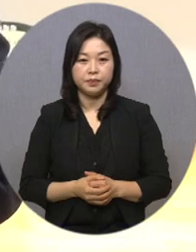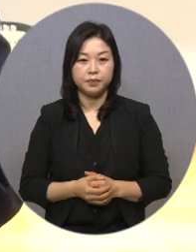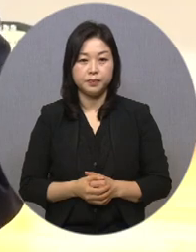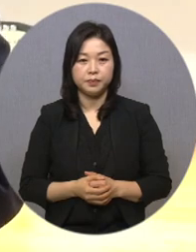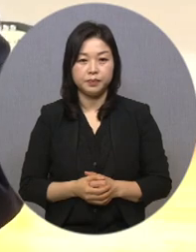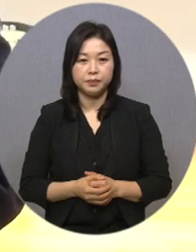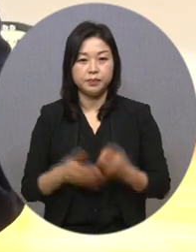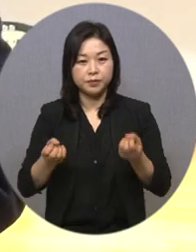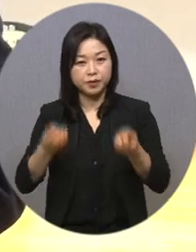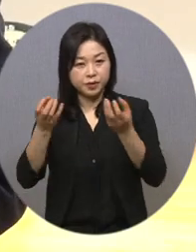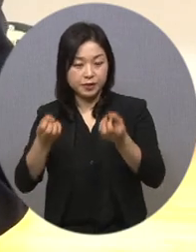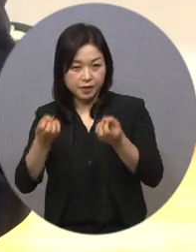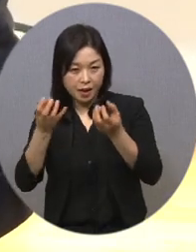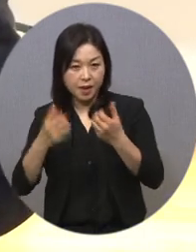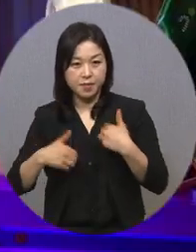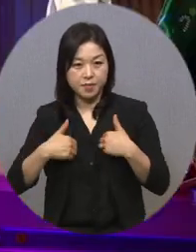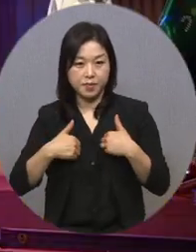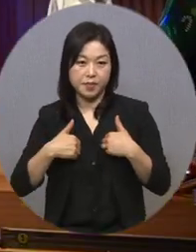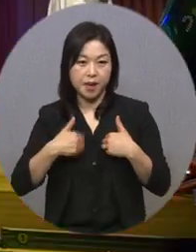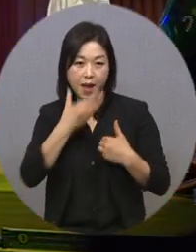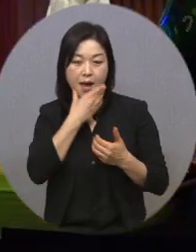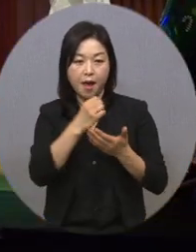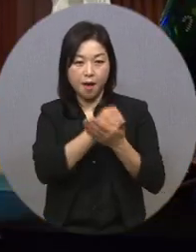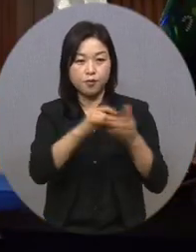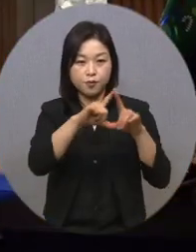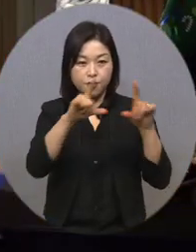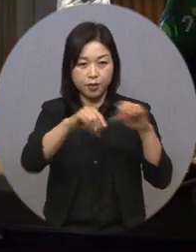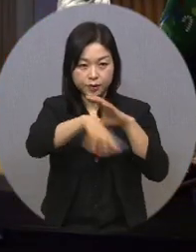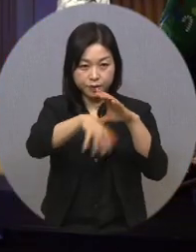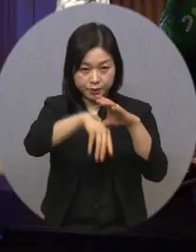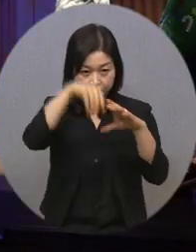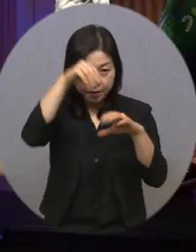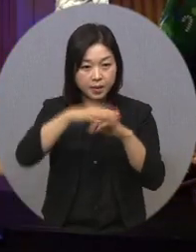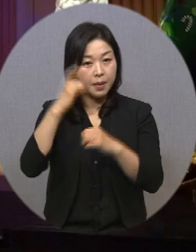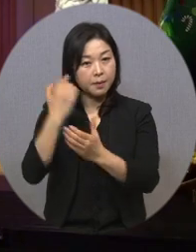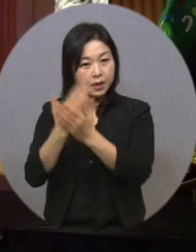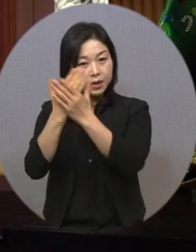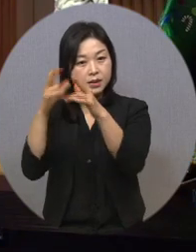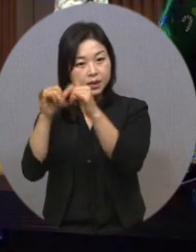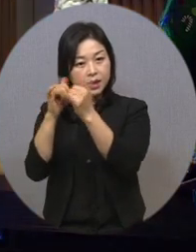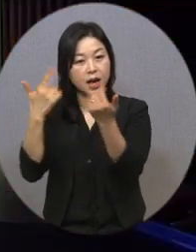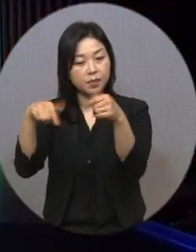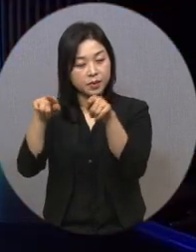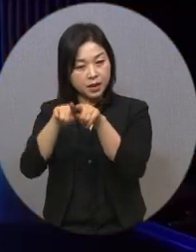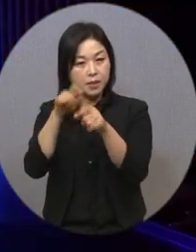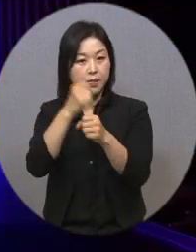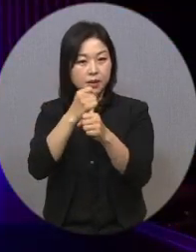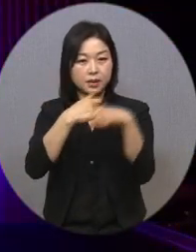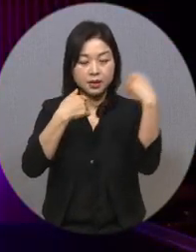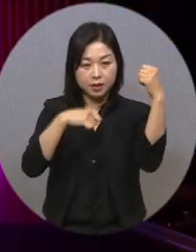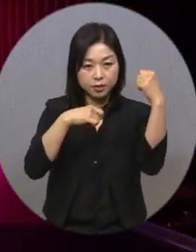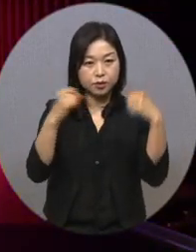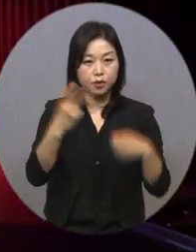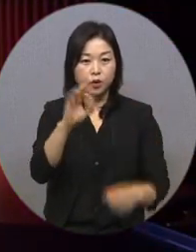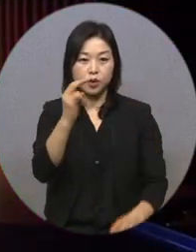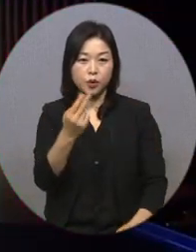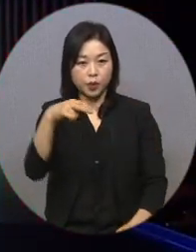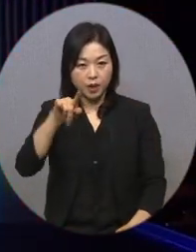틈새를 메워주는 행운권 추첨에 이어 발달장애인들과 함께 만들어낸 댄스와 요가